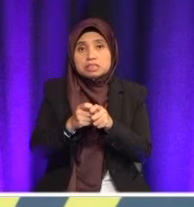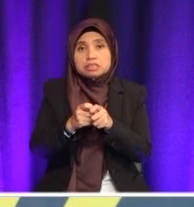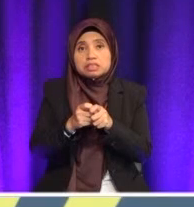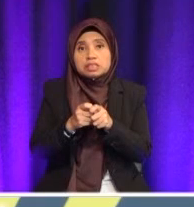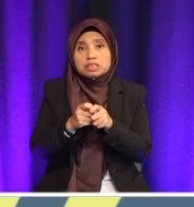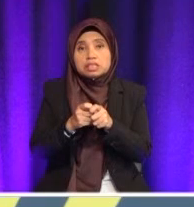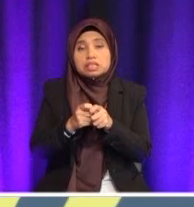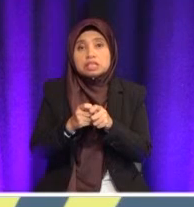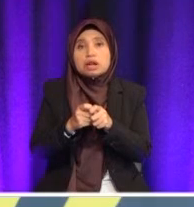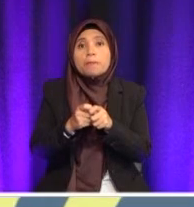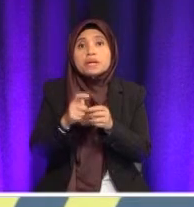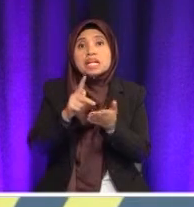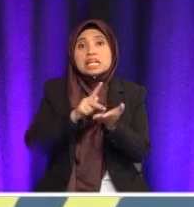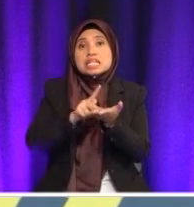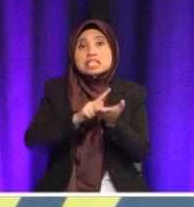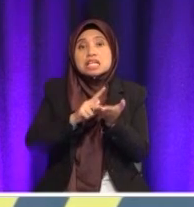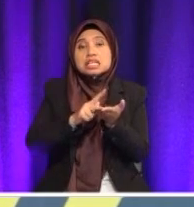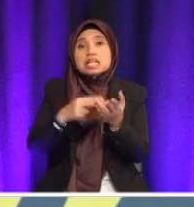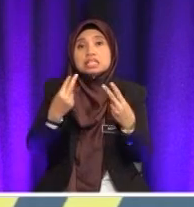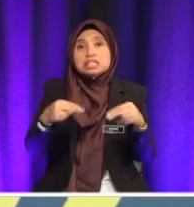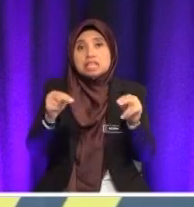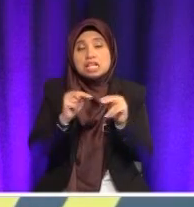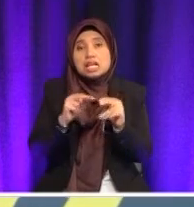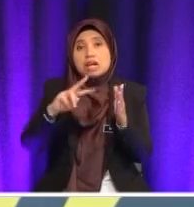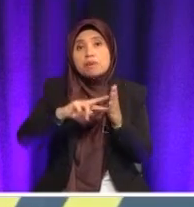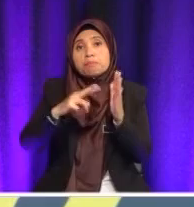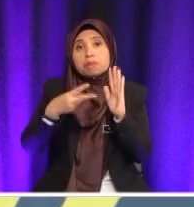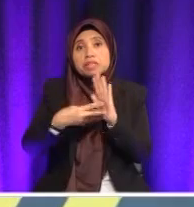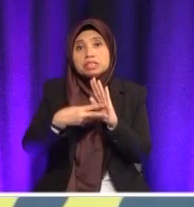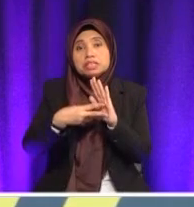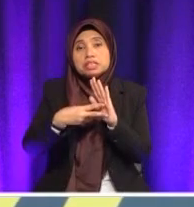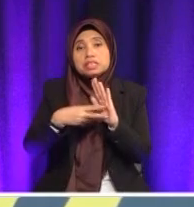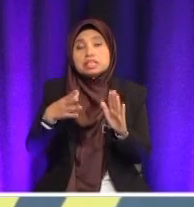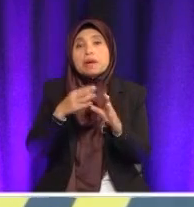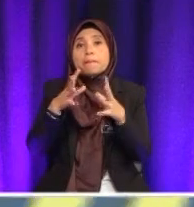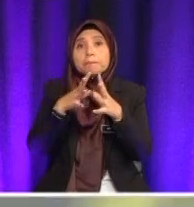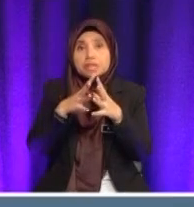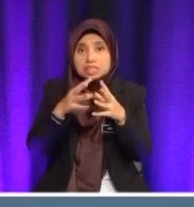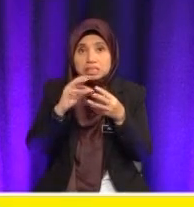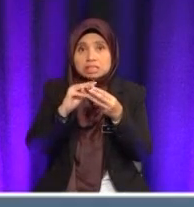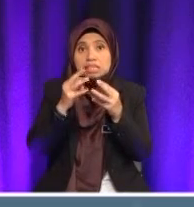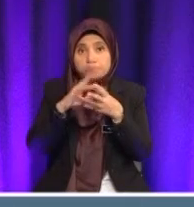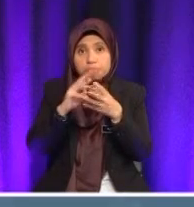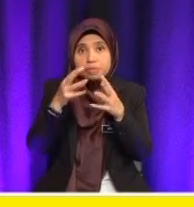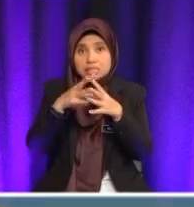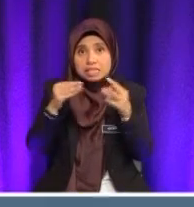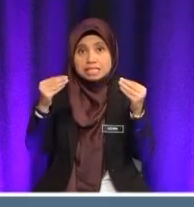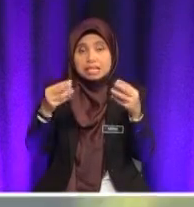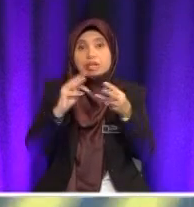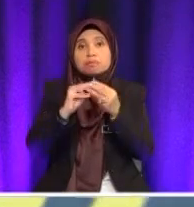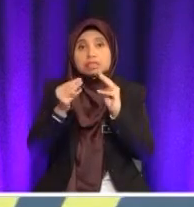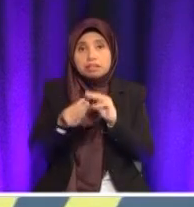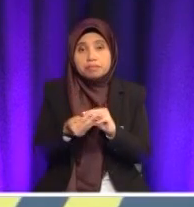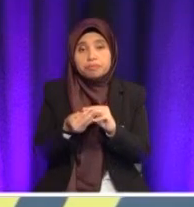kebebasan lain tentang nilai makna pendapat dan juga penyelesaian yaitu seterusnya